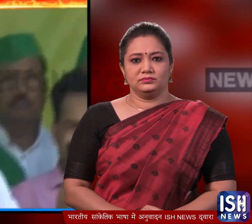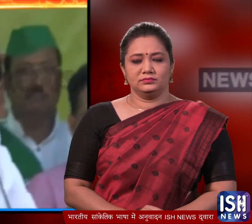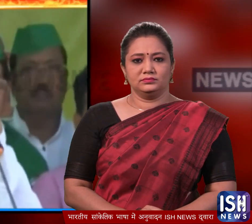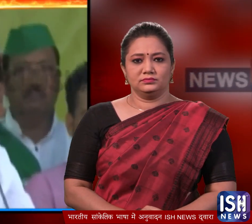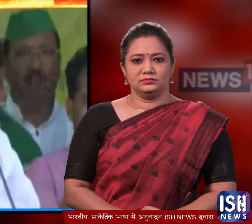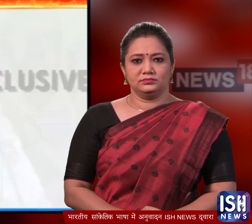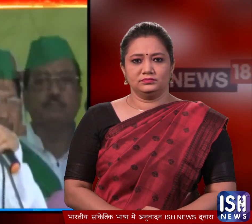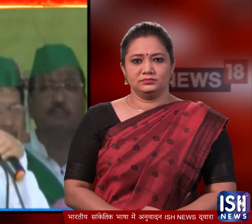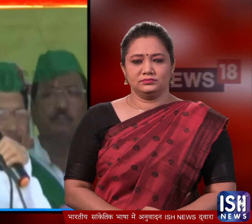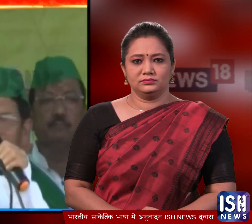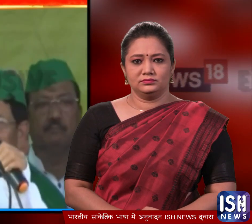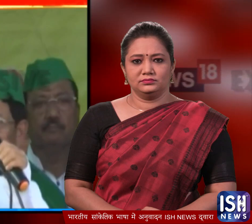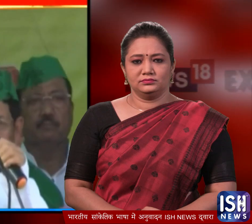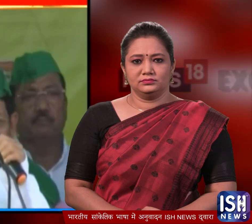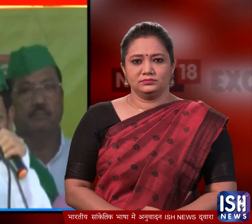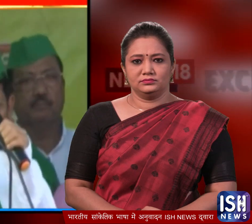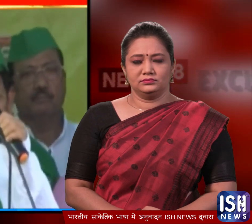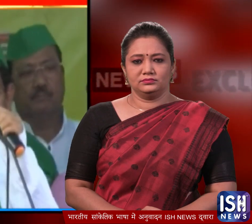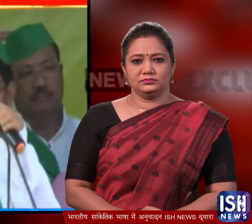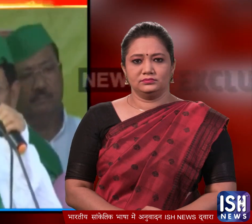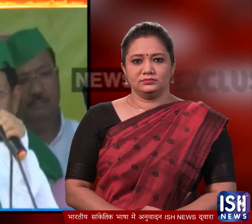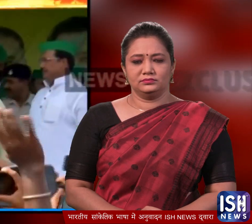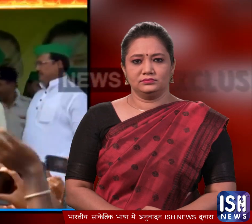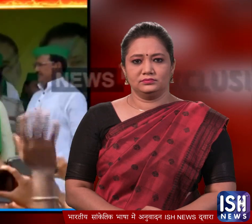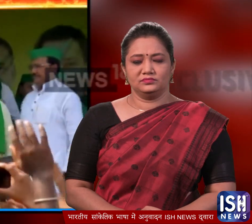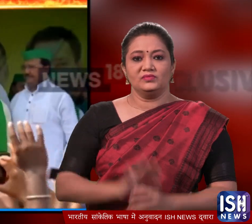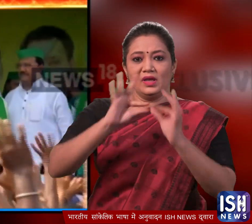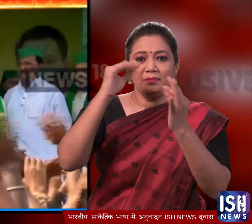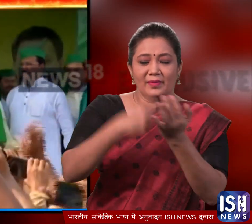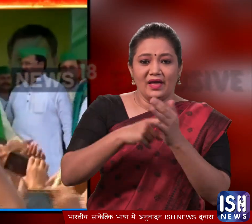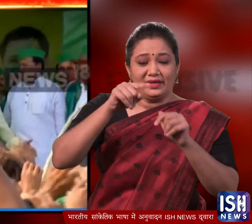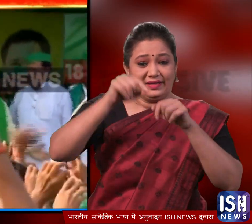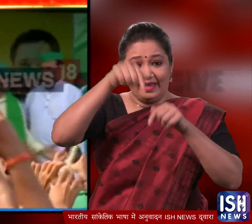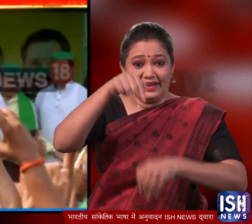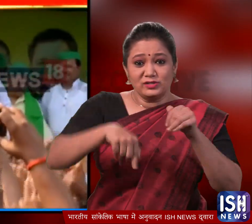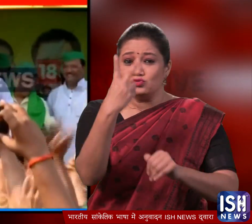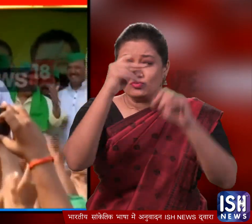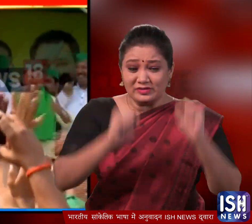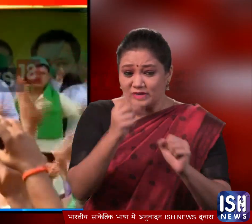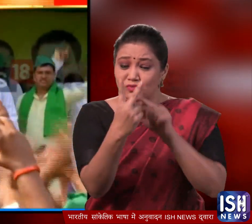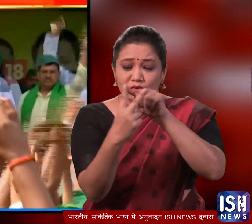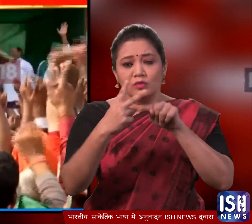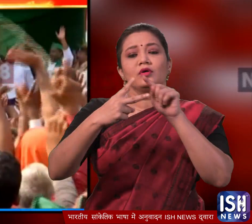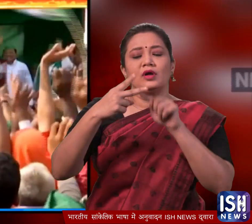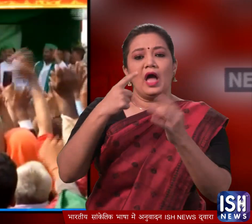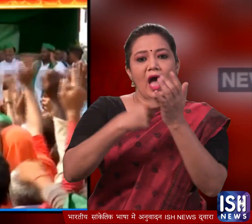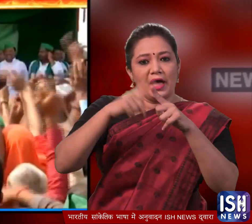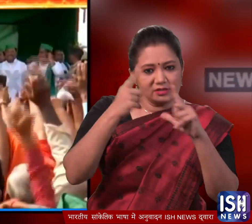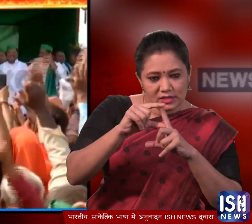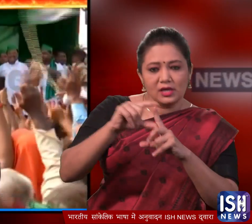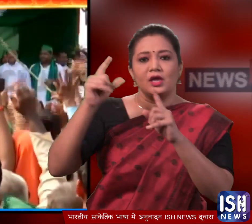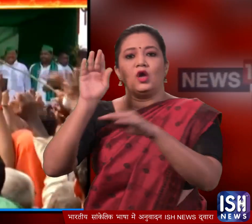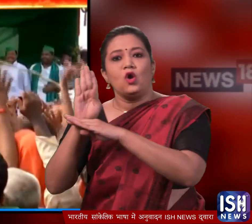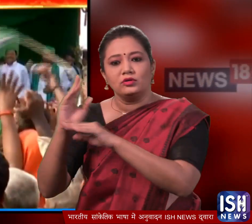लेकिन नीतीश कुमार ने पैमाने करके 8 सीट हम लोग को घटा दिया। बिहार में जिन 2 सीटों पर उपचुनाव होने वाले हैं, वहां आरजेडी